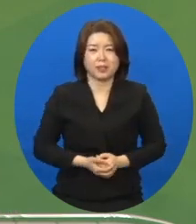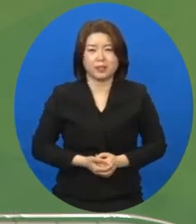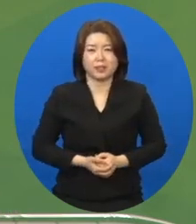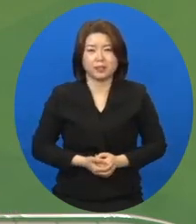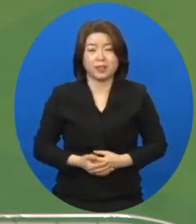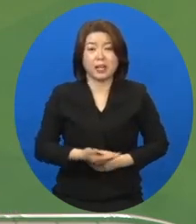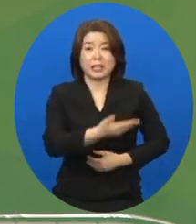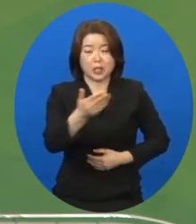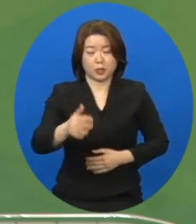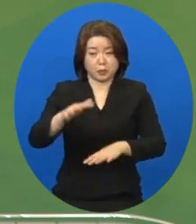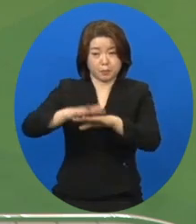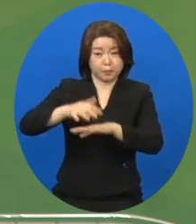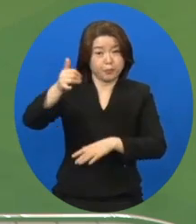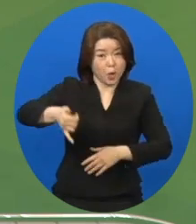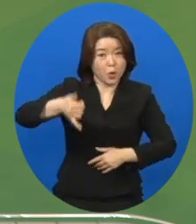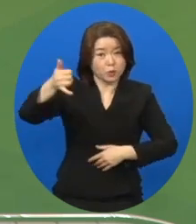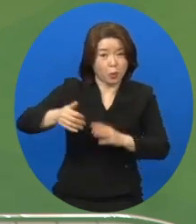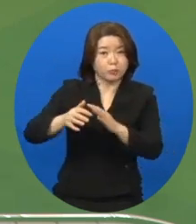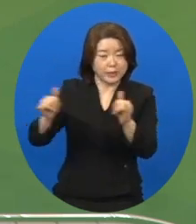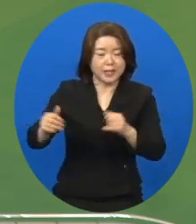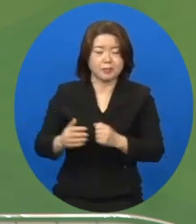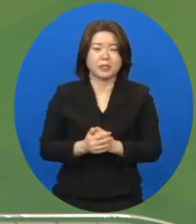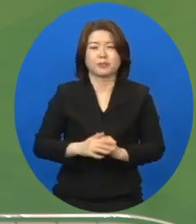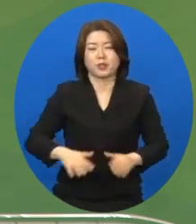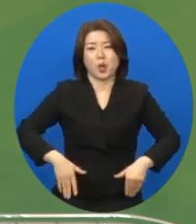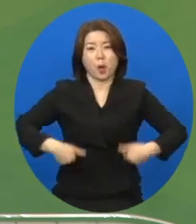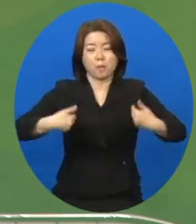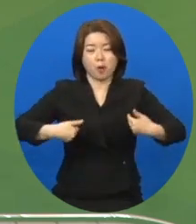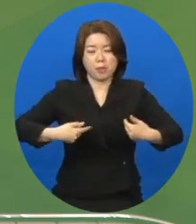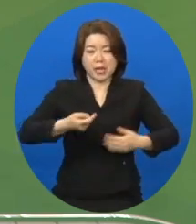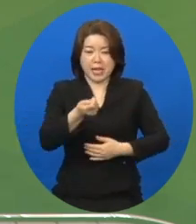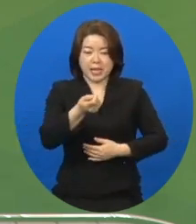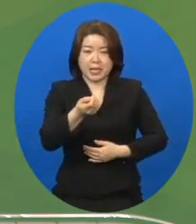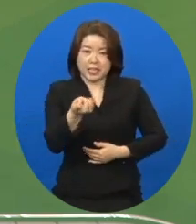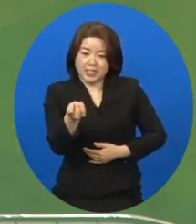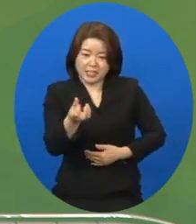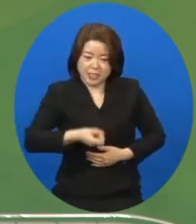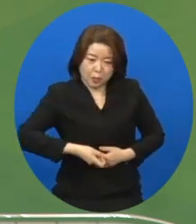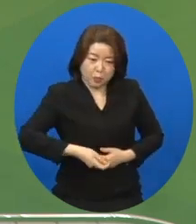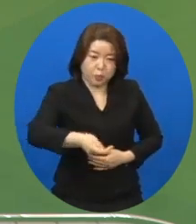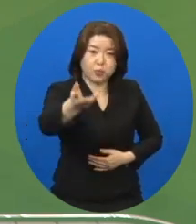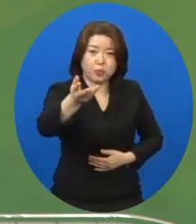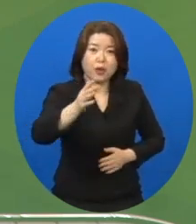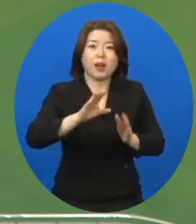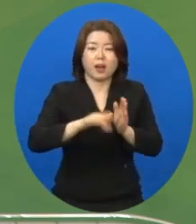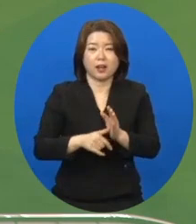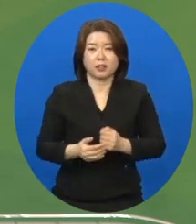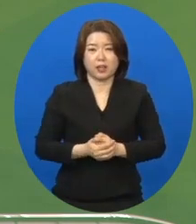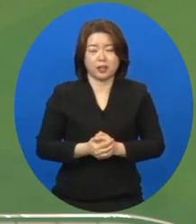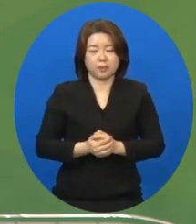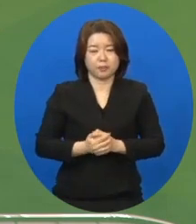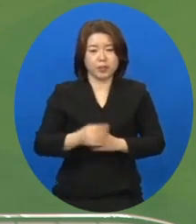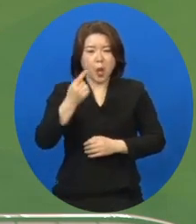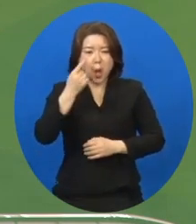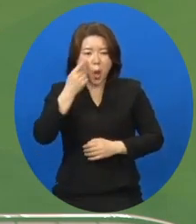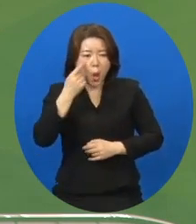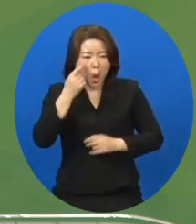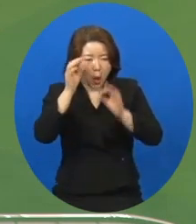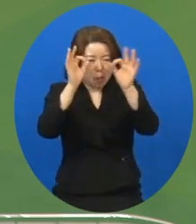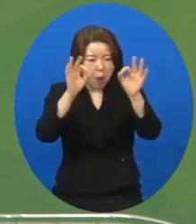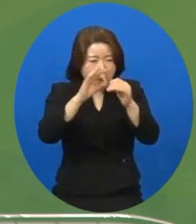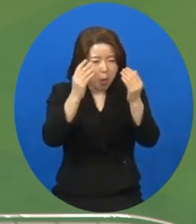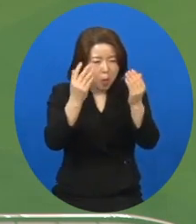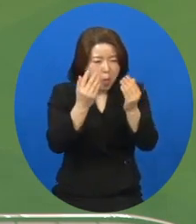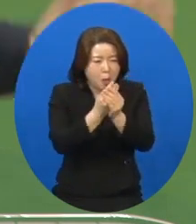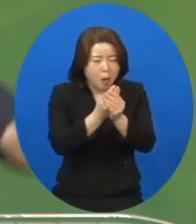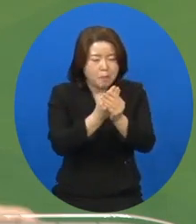여러분, 농부가 봄에 씨를 뿌릴 때 만약에 농부가 눈에 보이는 것이 전부라고 생각했다면